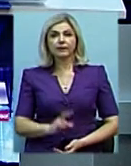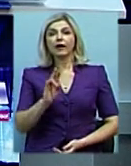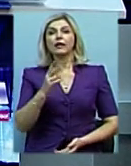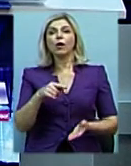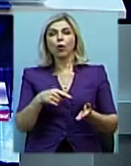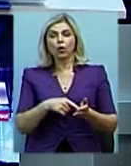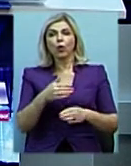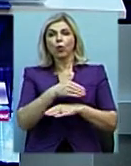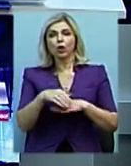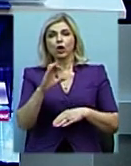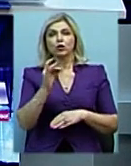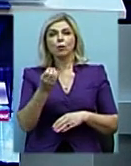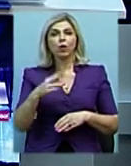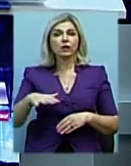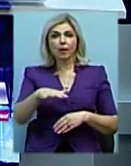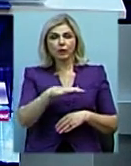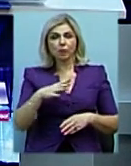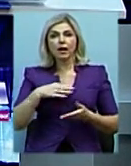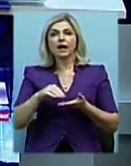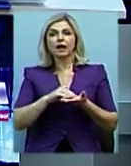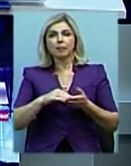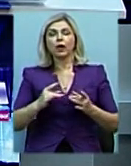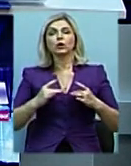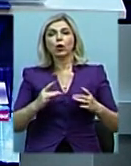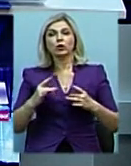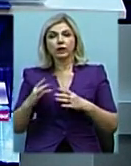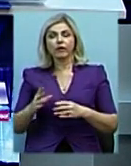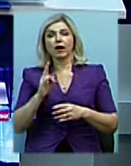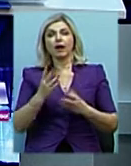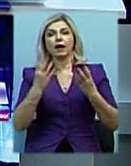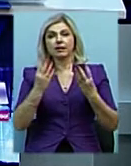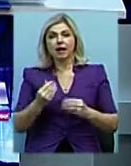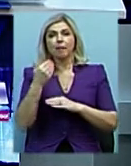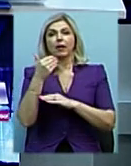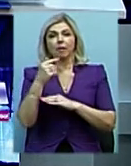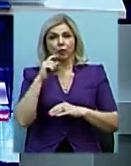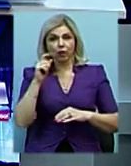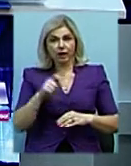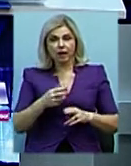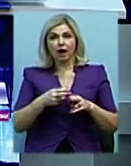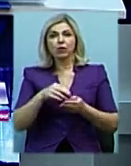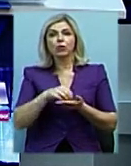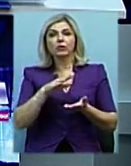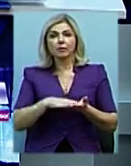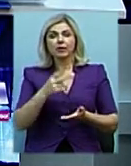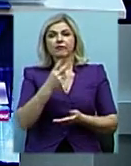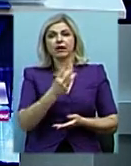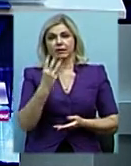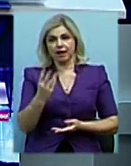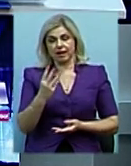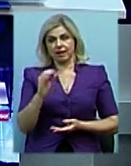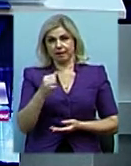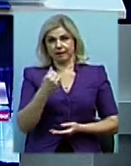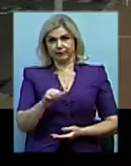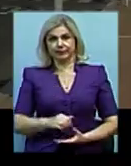Миколаєві на Соборній площі відбулася репетиція урочистостей до Дня прапору України, яке відзначатиме 23